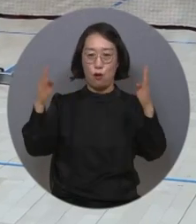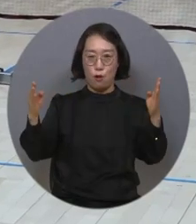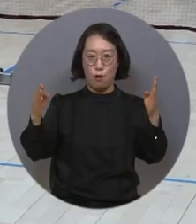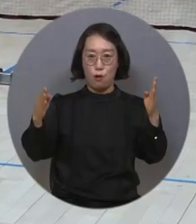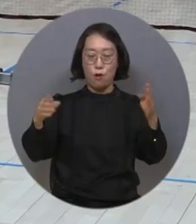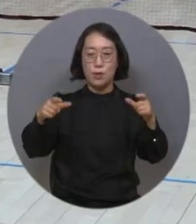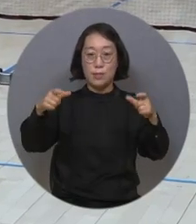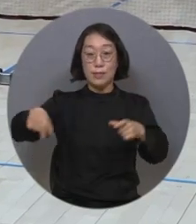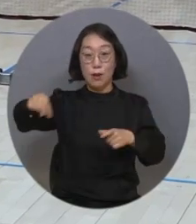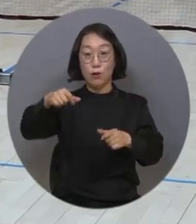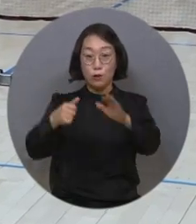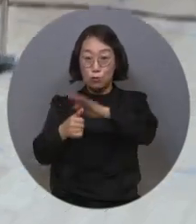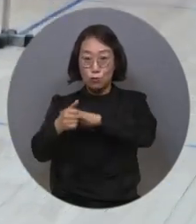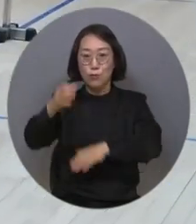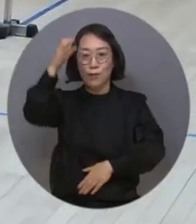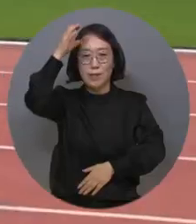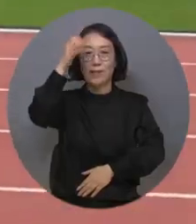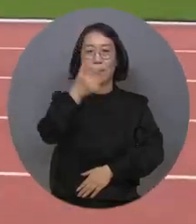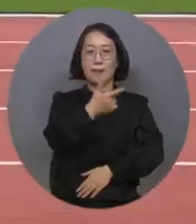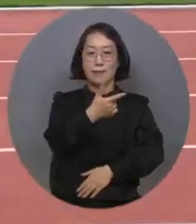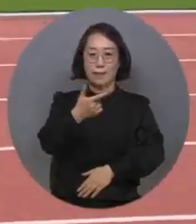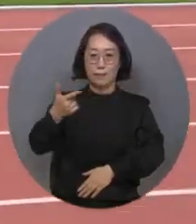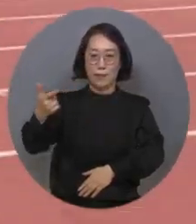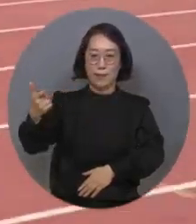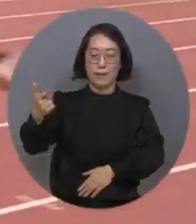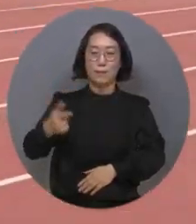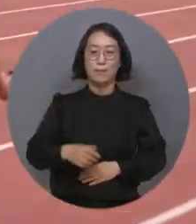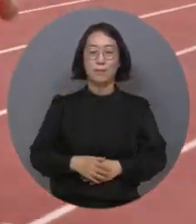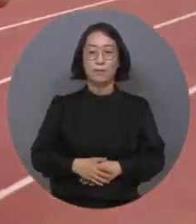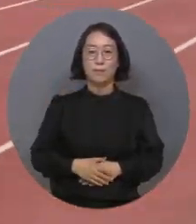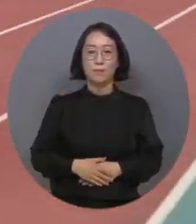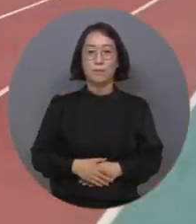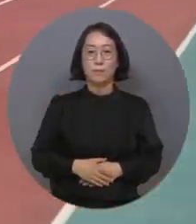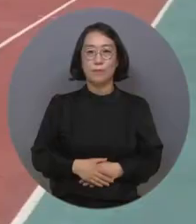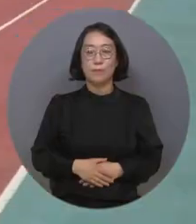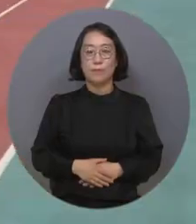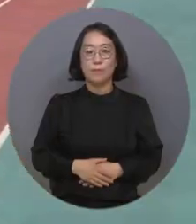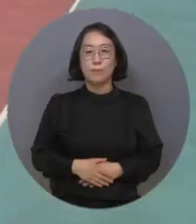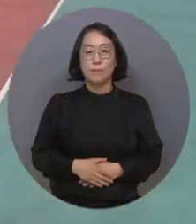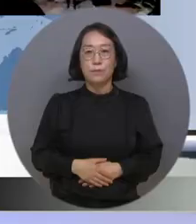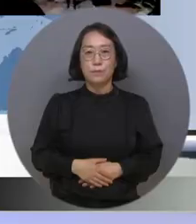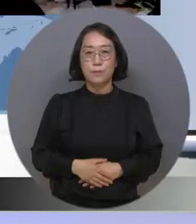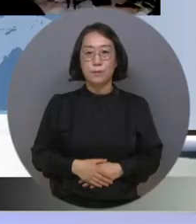선수들의 기대가 모아지고 있습니다. 복시TV 뉴스 황현재입니다.